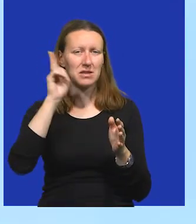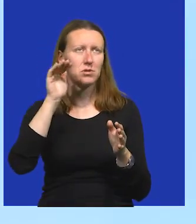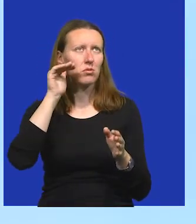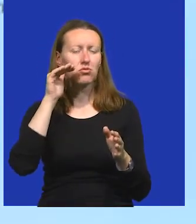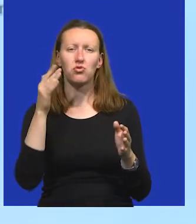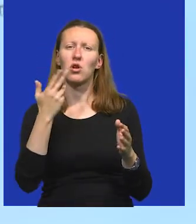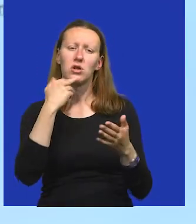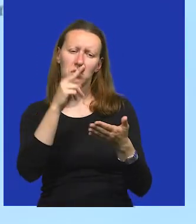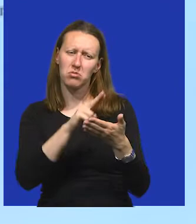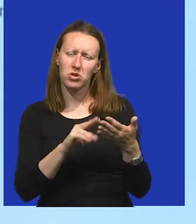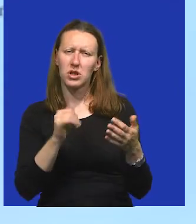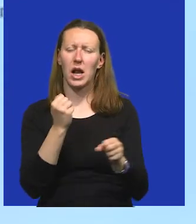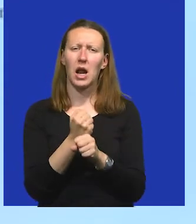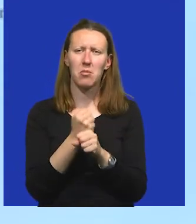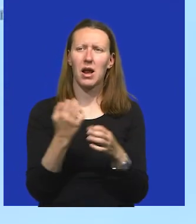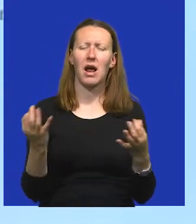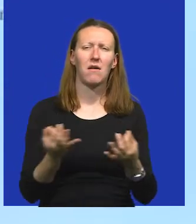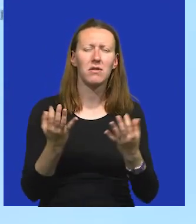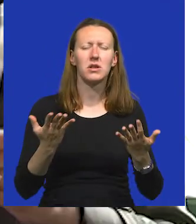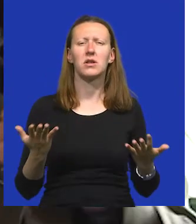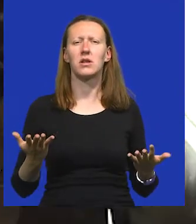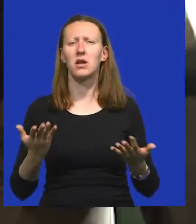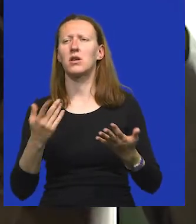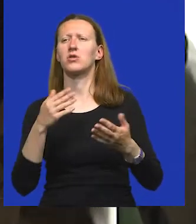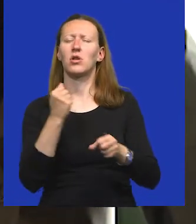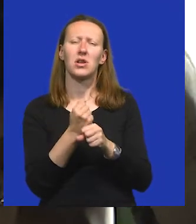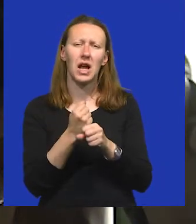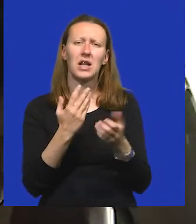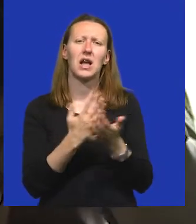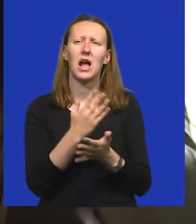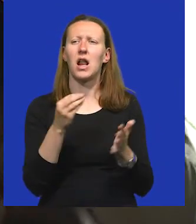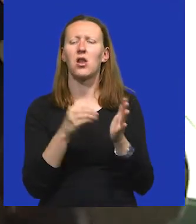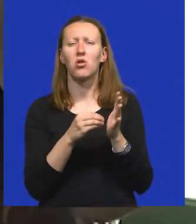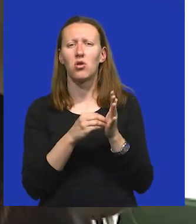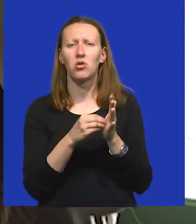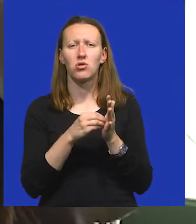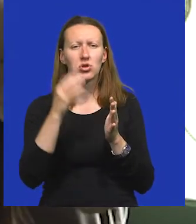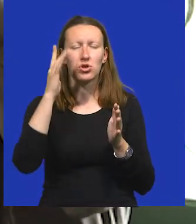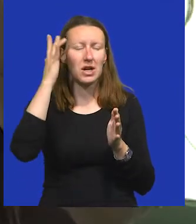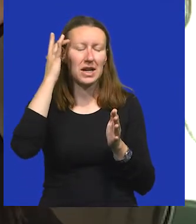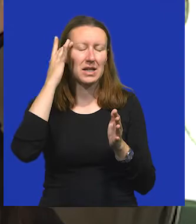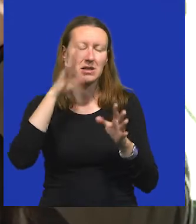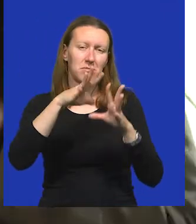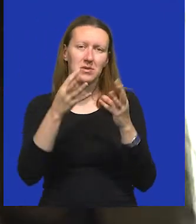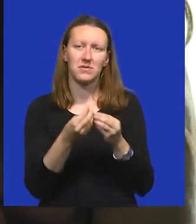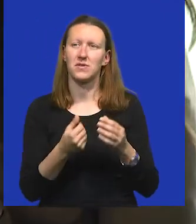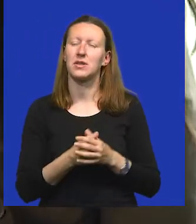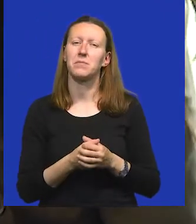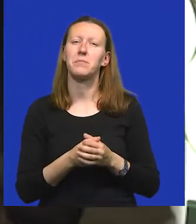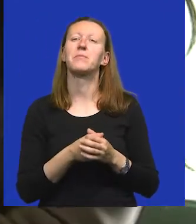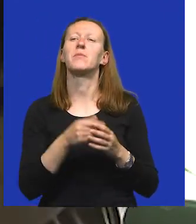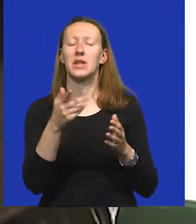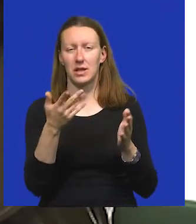so, non ho sentito qualcosa, ho letto che ci sta facendo dei lavori, ma non sono ancora a conoscenza.